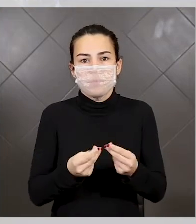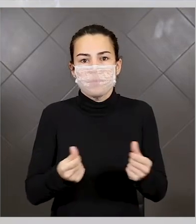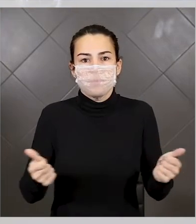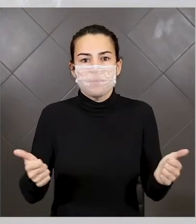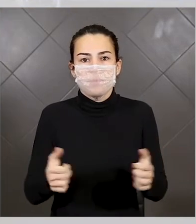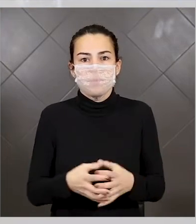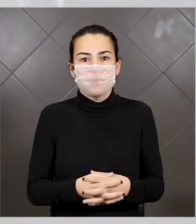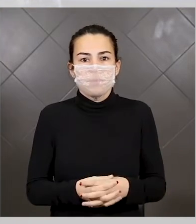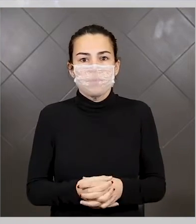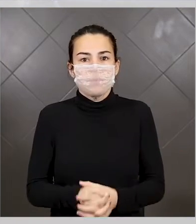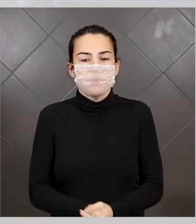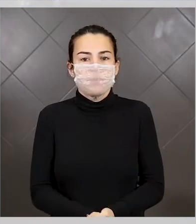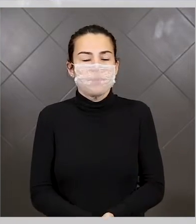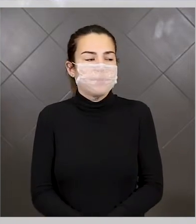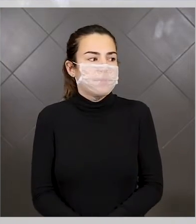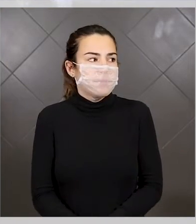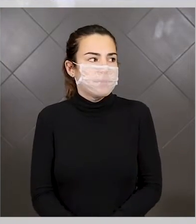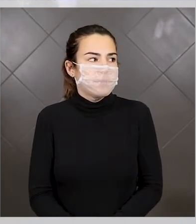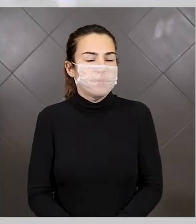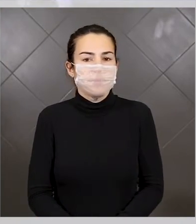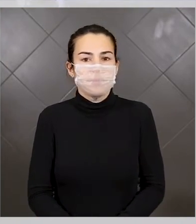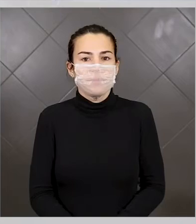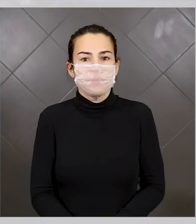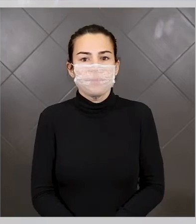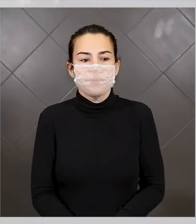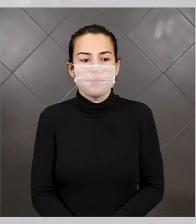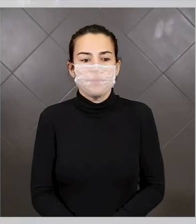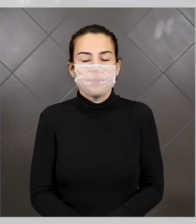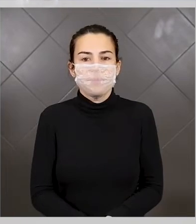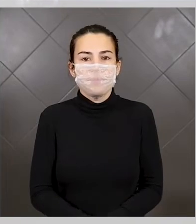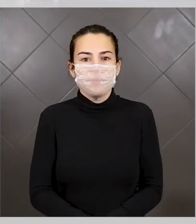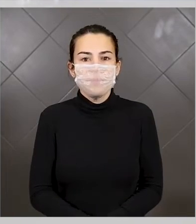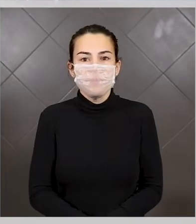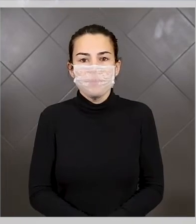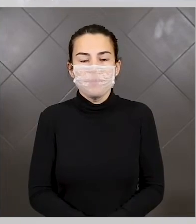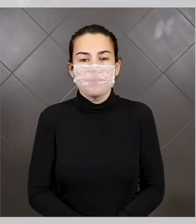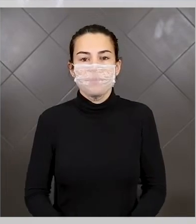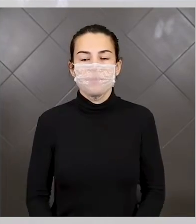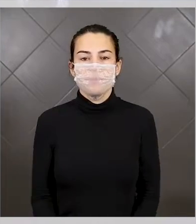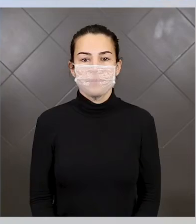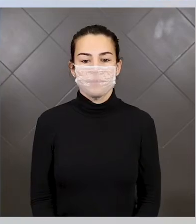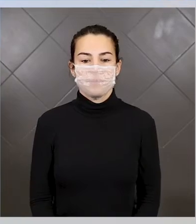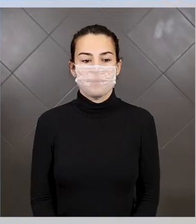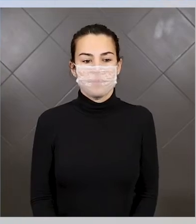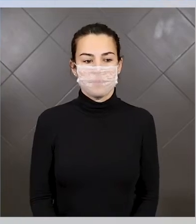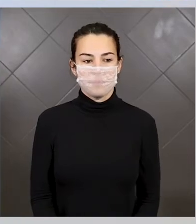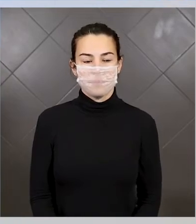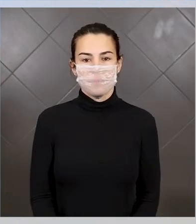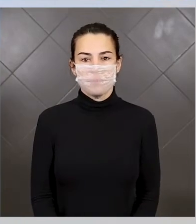aguantarà gràcies a la manteca de cacau, però si és un mousse amb base una llet, un puré, un